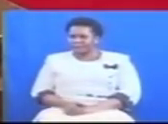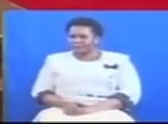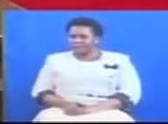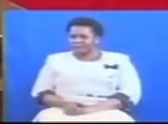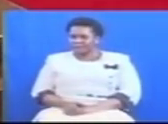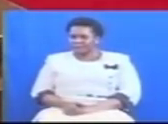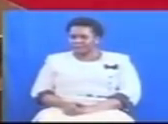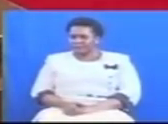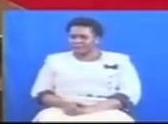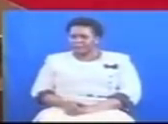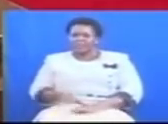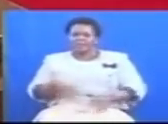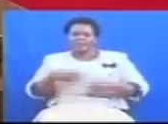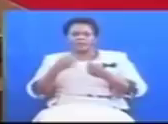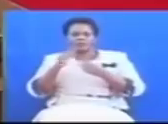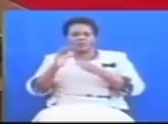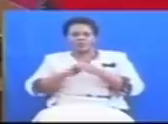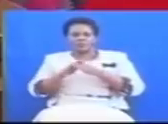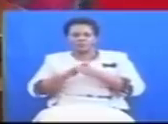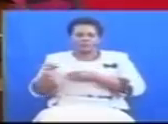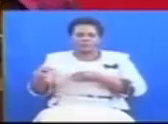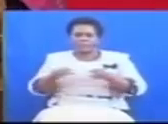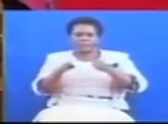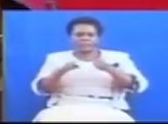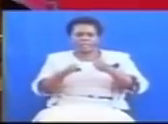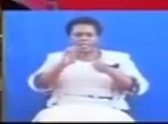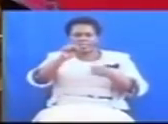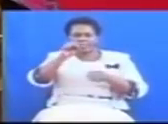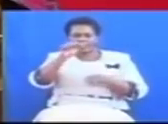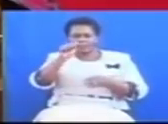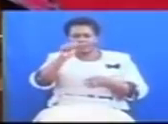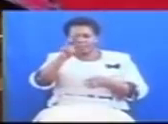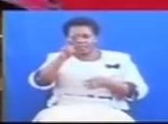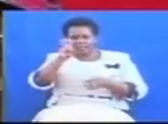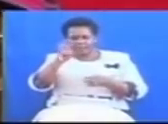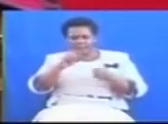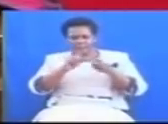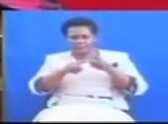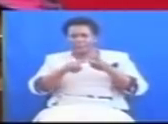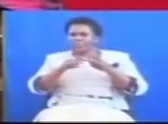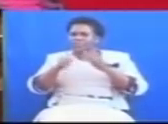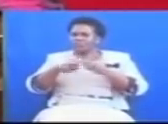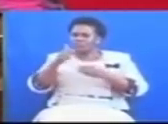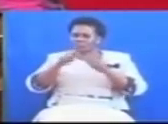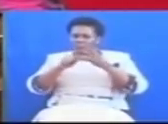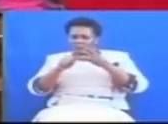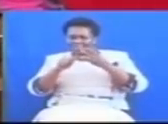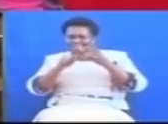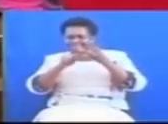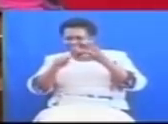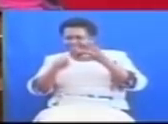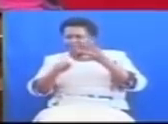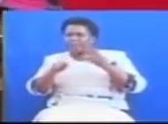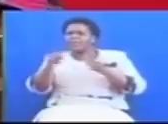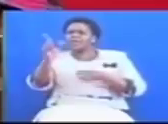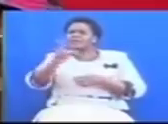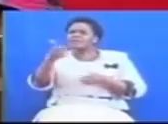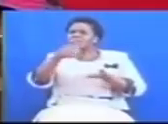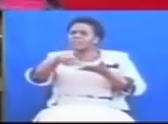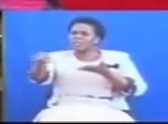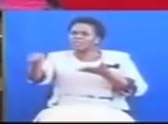ameuliza, mitaa ya Sawe, Mwaisakakati, Kiongozi, lini watalipa fidia zao? Kwa kuwa